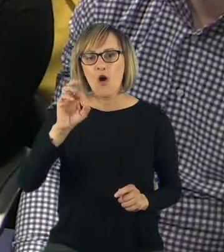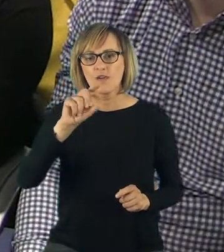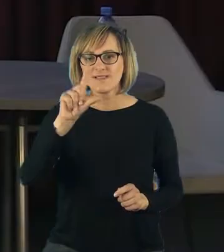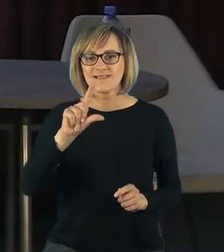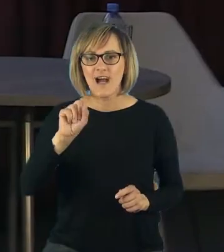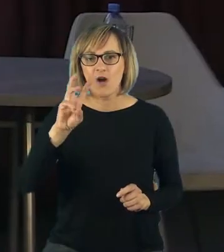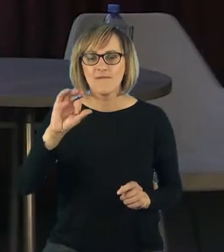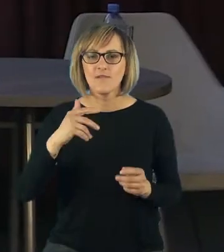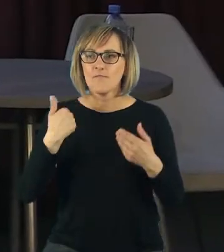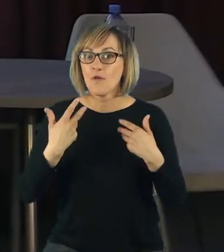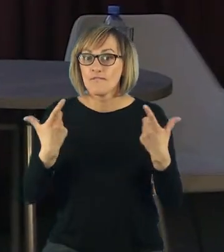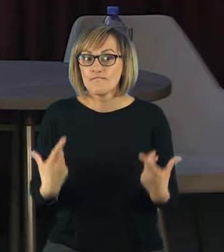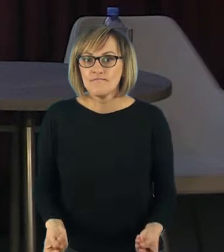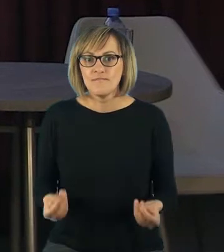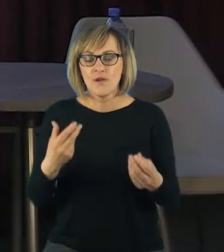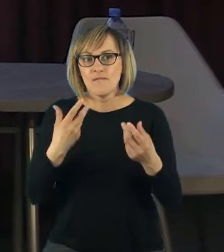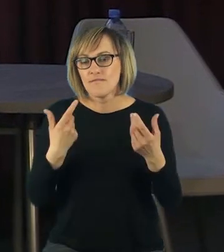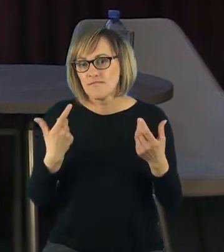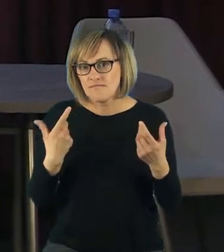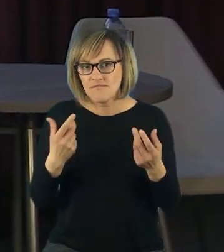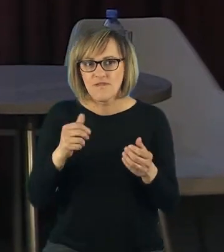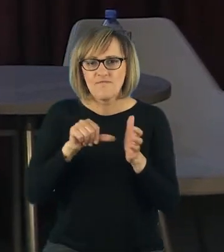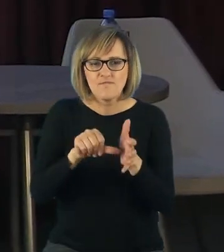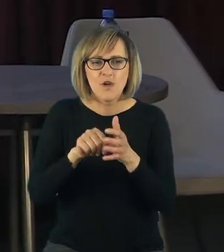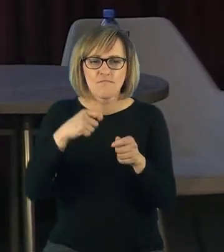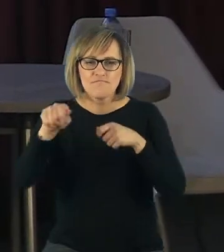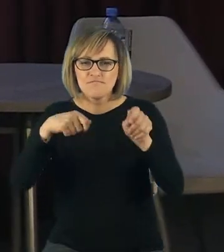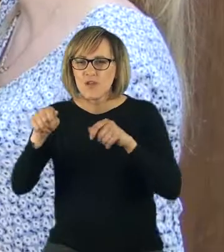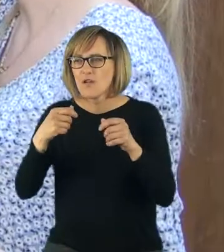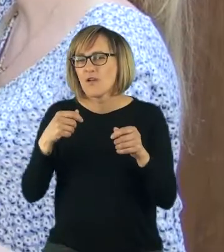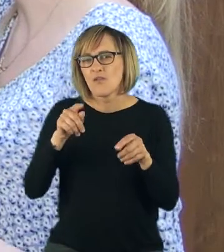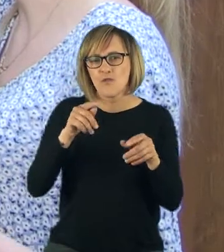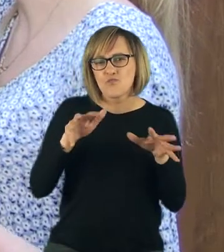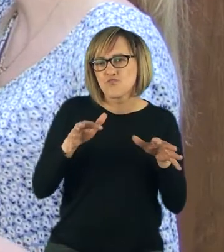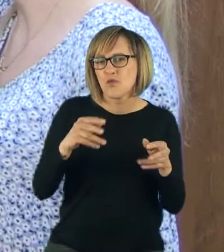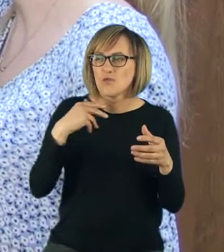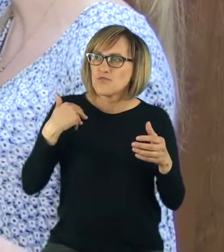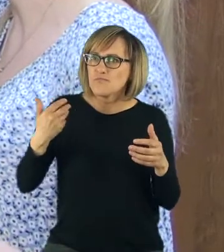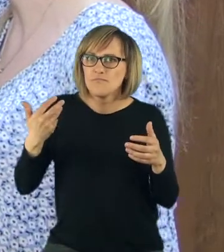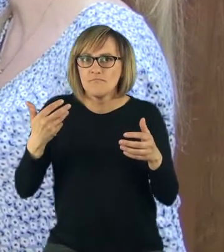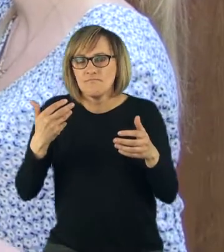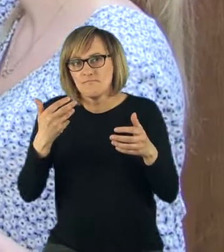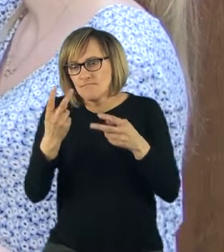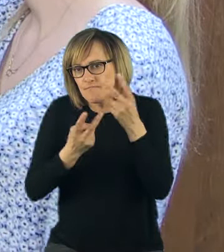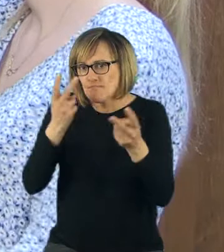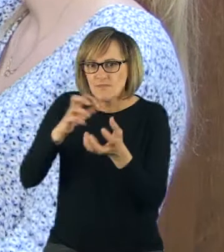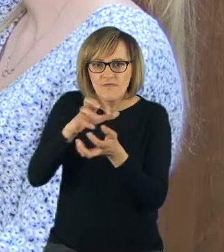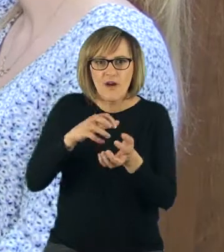różnych rzeczy, tylu niecodziennych rzeczy, których nie doświadczają, że tak powiem, zwykli śmiertelnicy. Czy jest coś, czego jeszcze się boisz?